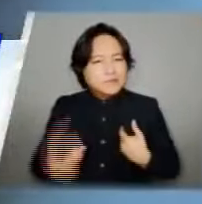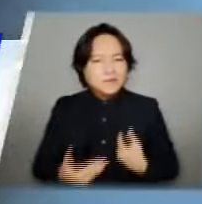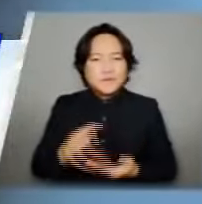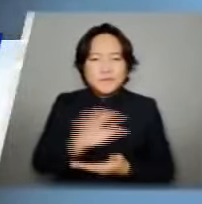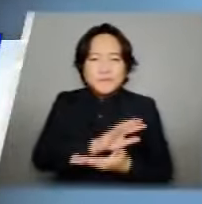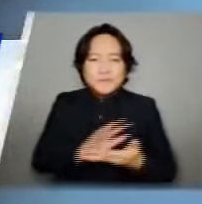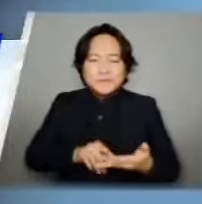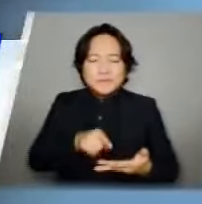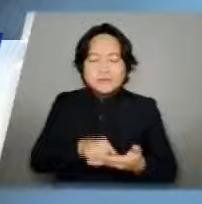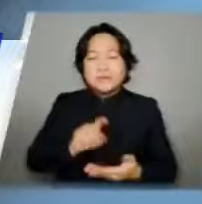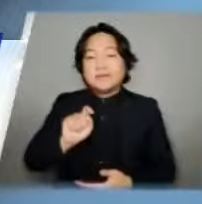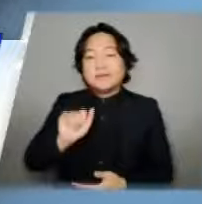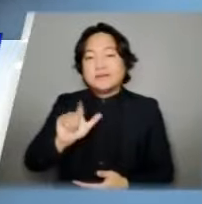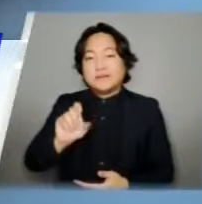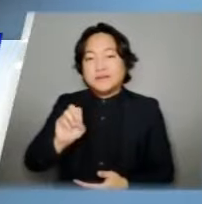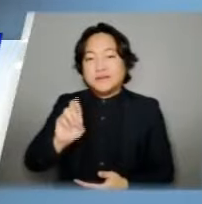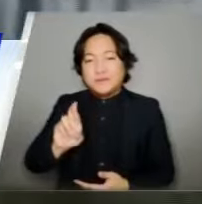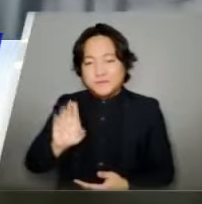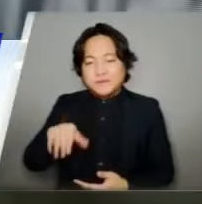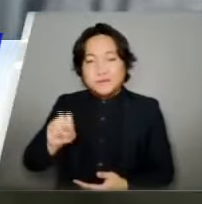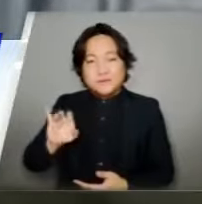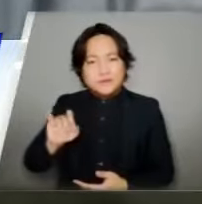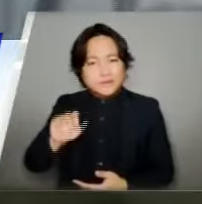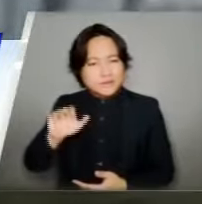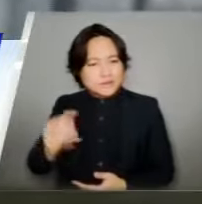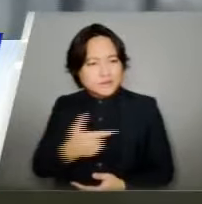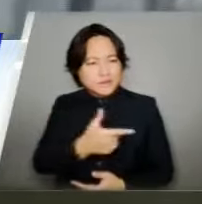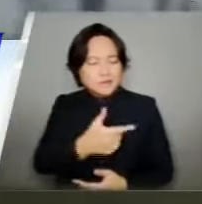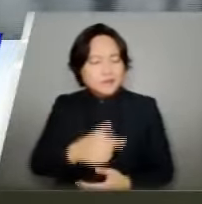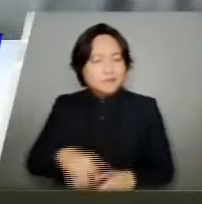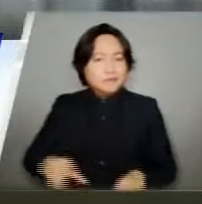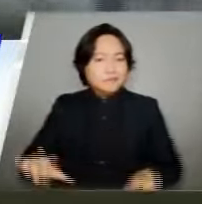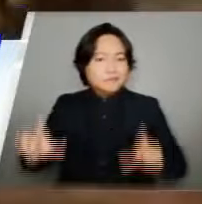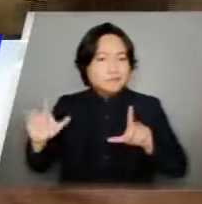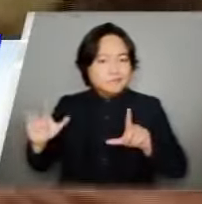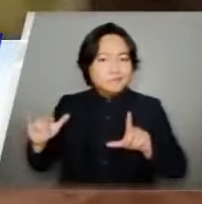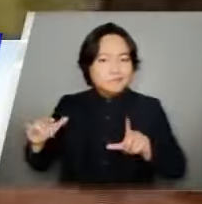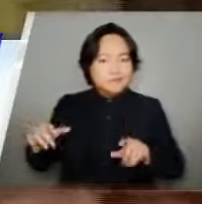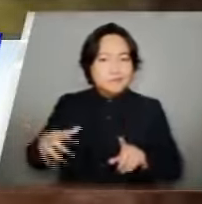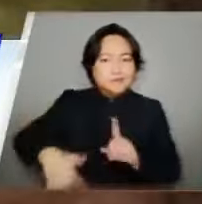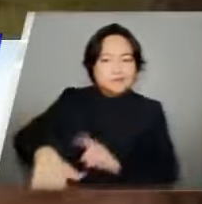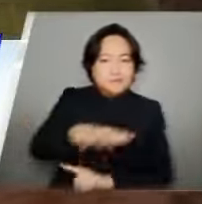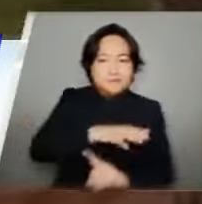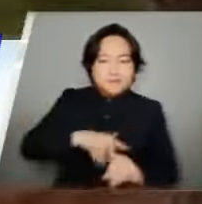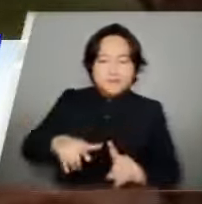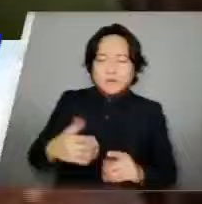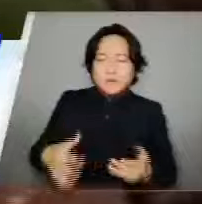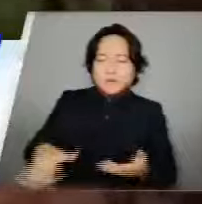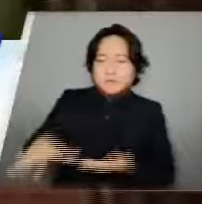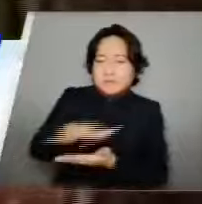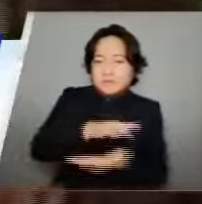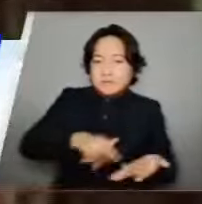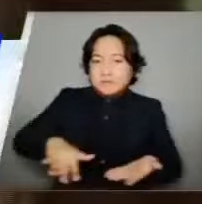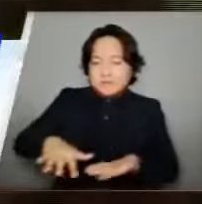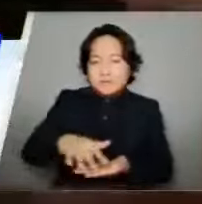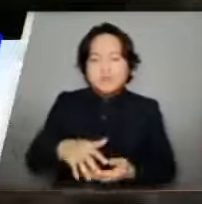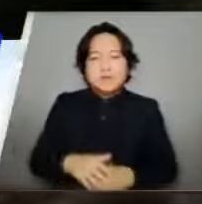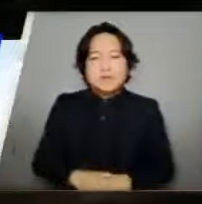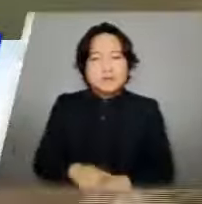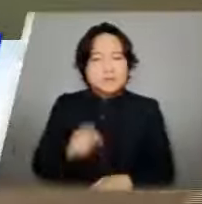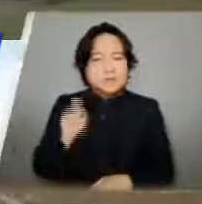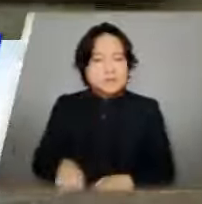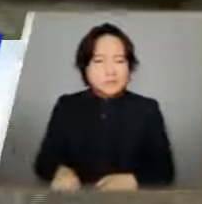Marami kasing naglalakihang pine trees na nababalot din ng fog. Maghanda nga lang ng lakas dahil ang